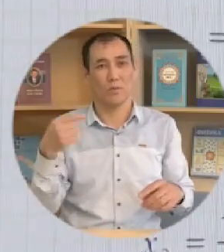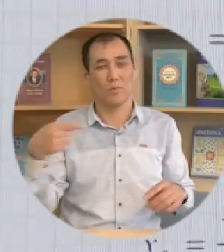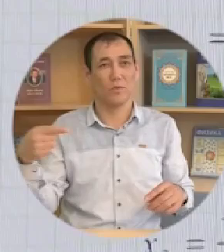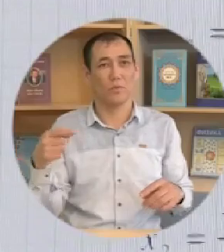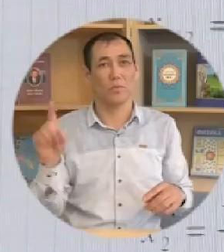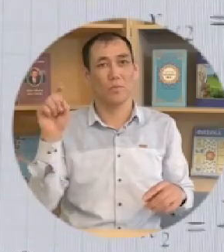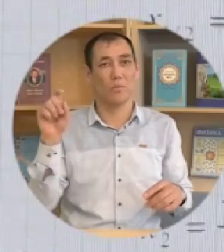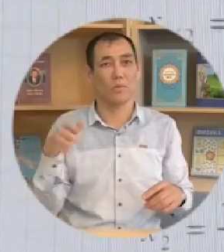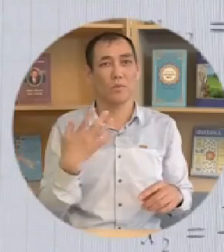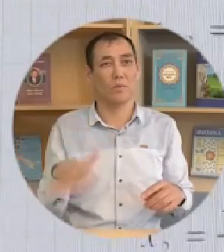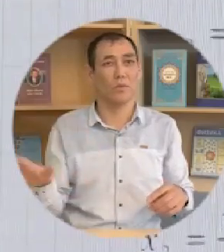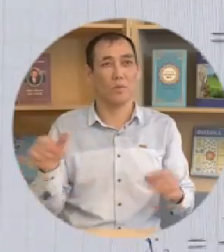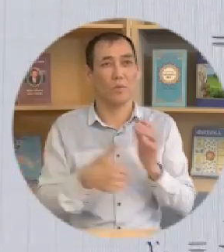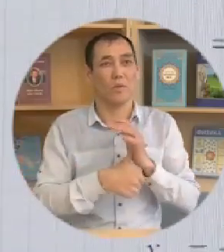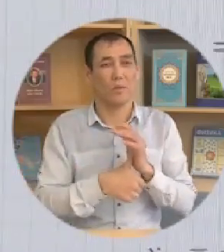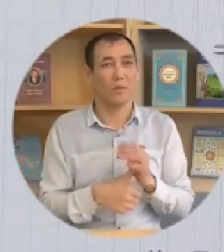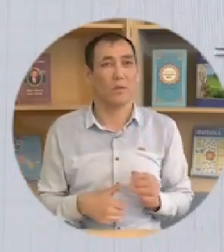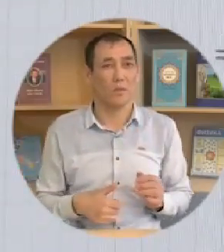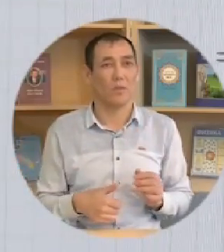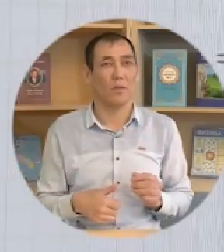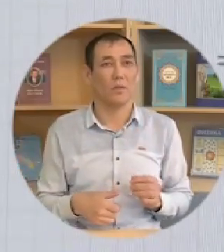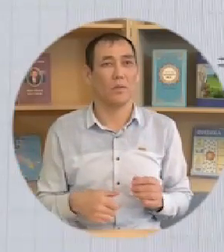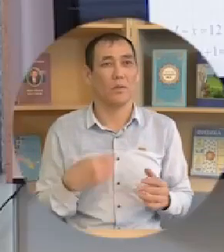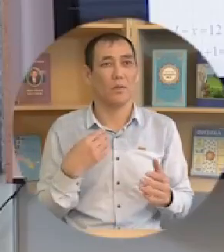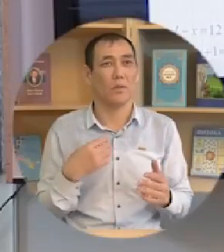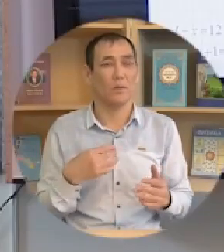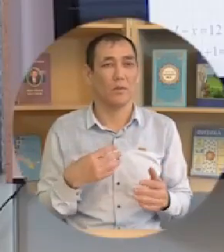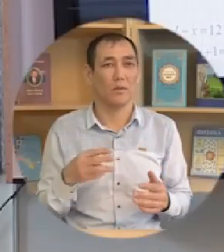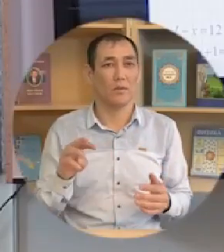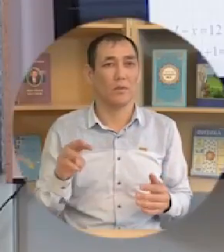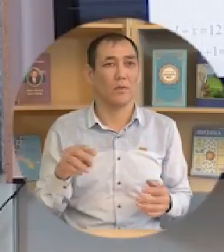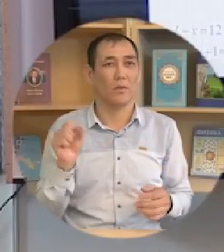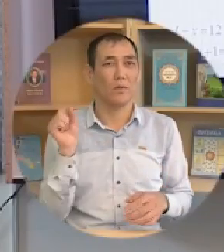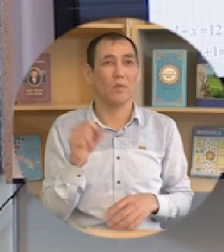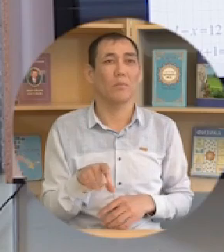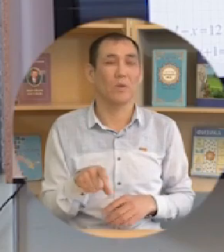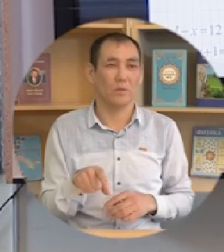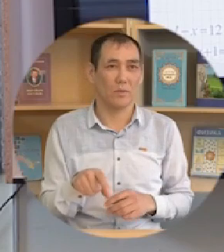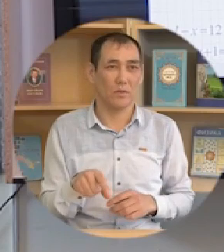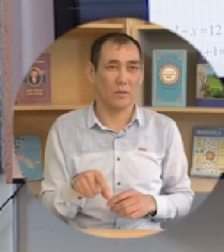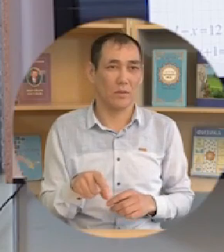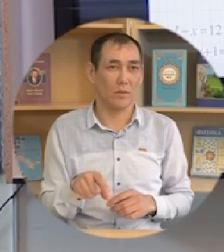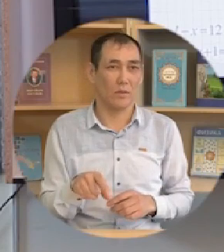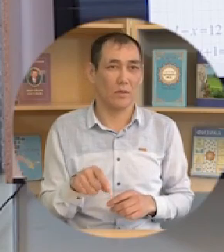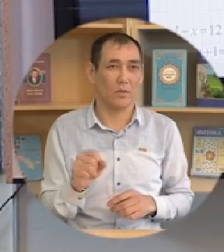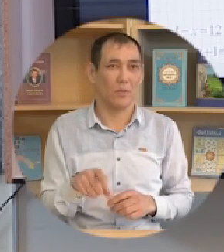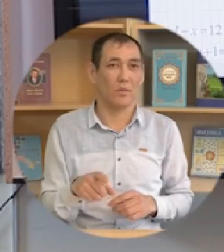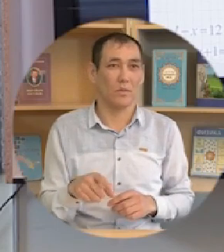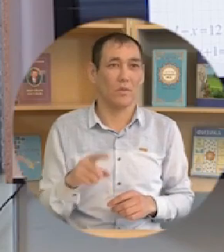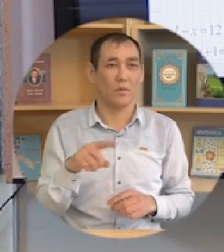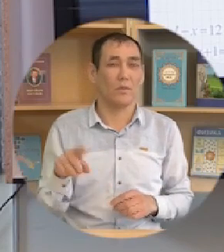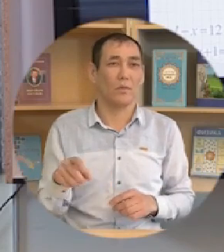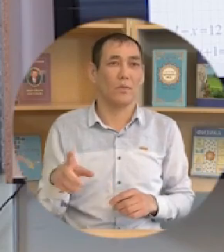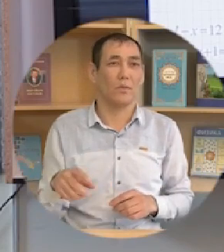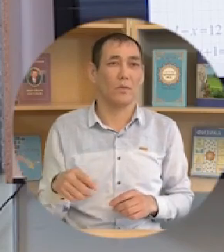минус 156-ға. Енді мәселе келтірілген квадрат теңлемеге келгеннен кейін